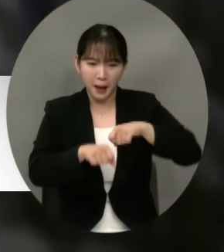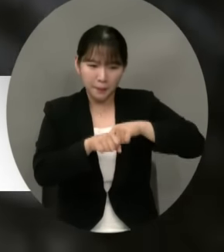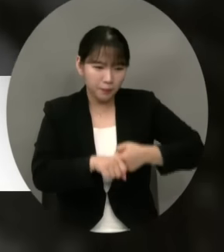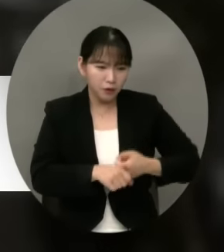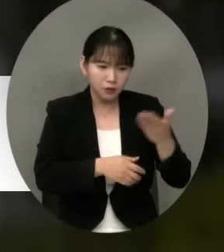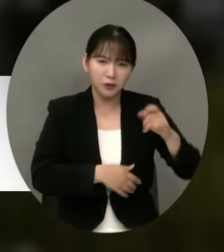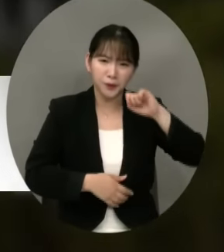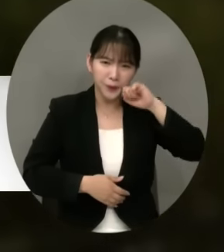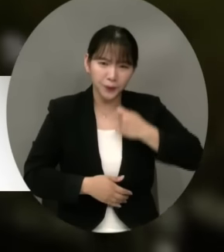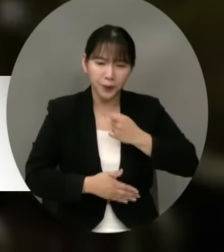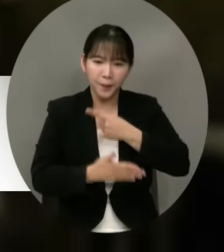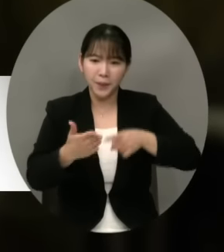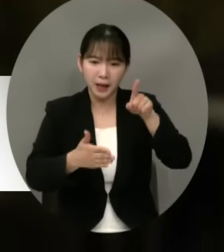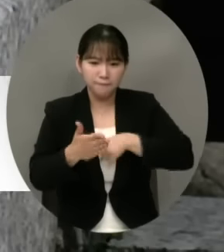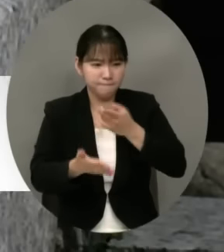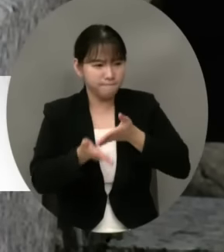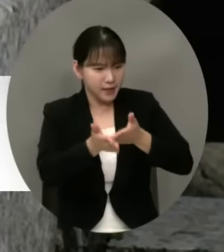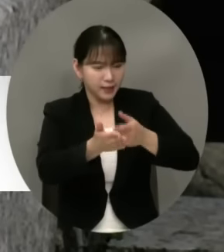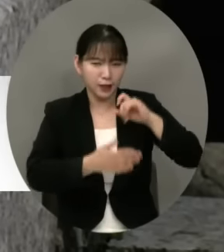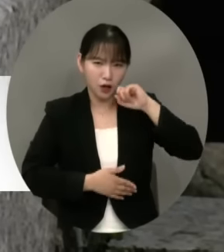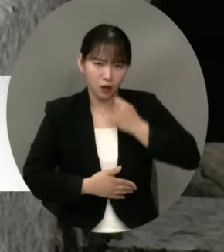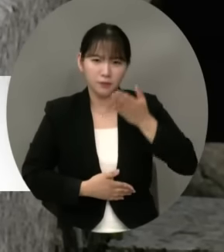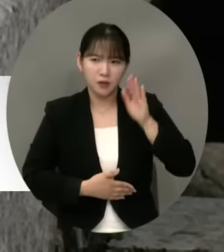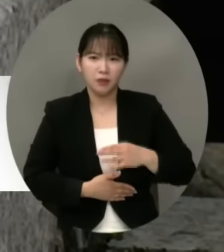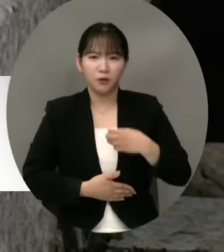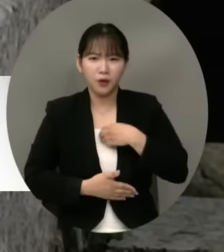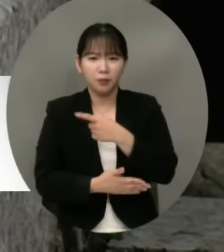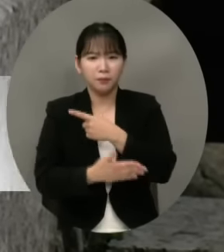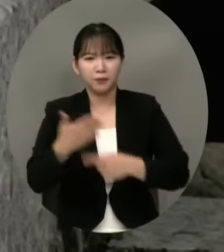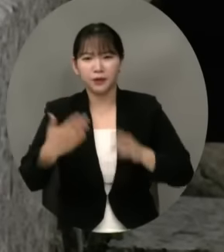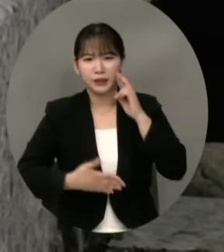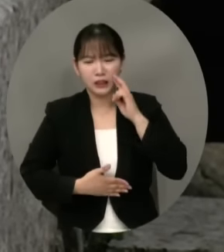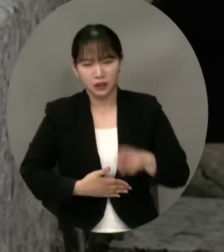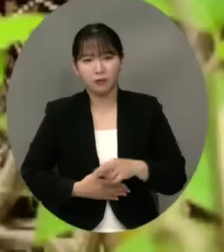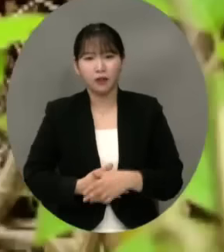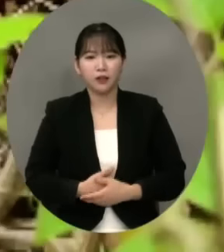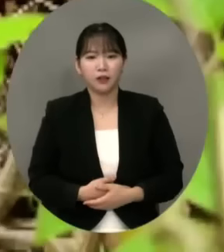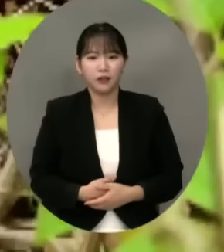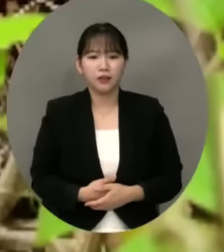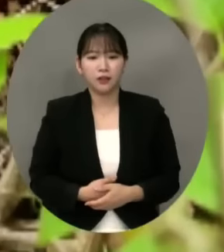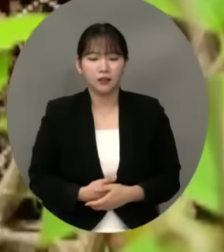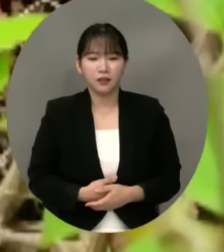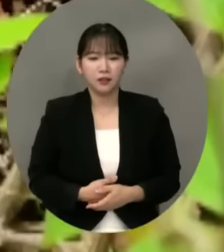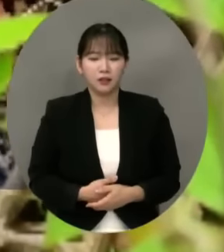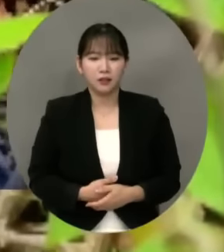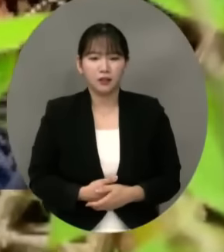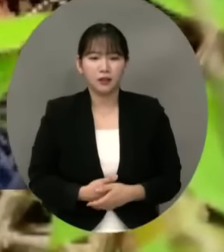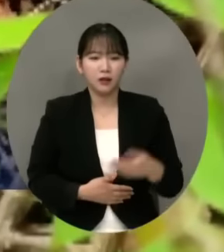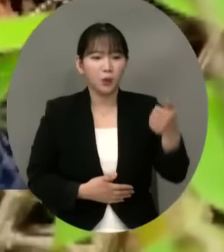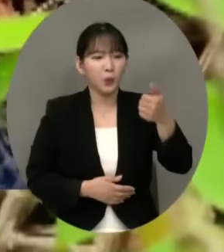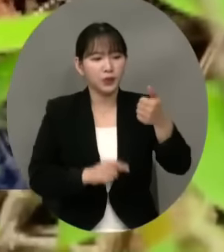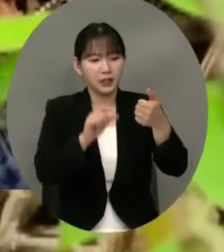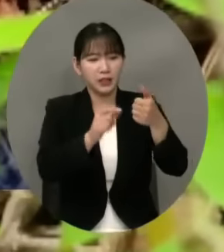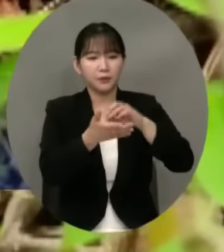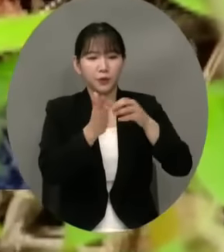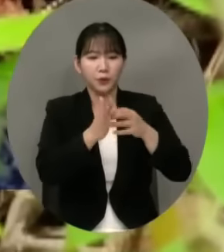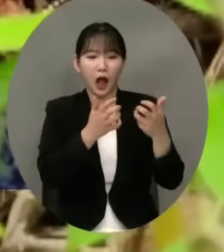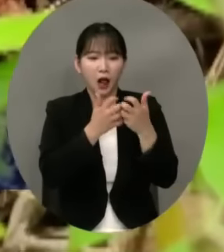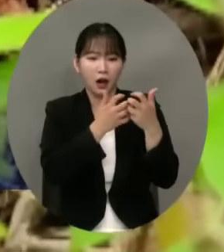처벌은 물론 손해배상 청구도 어렵지만 그 위험과 피해는 적지 않습니다. 한 50g 정도